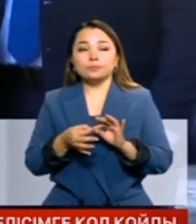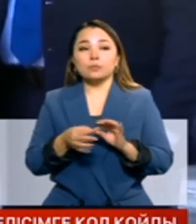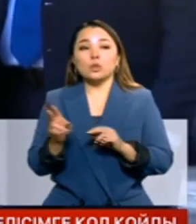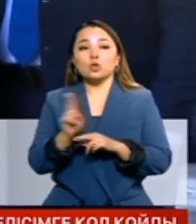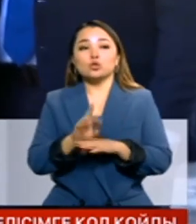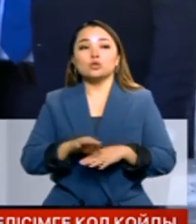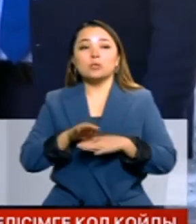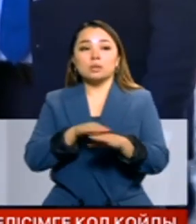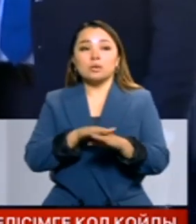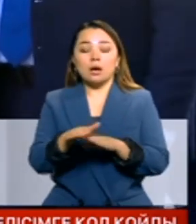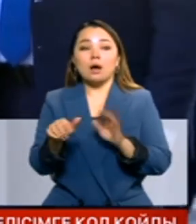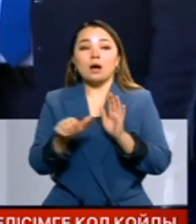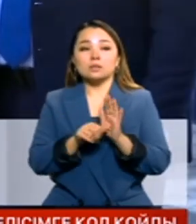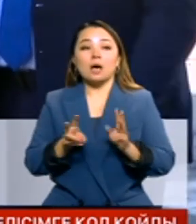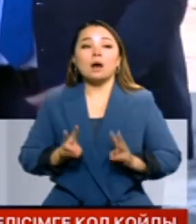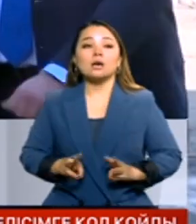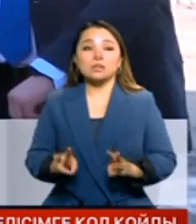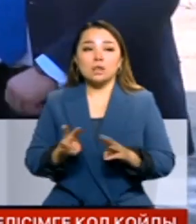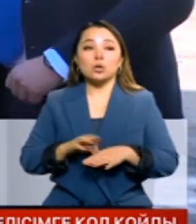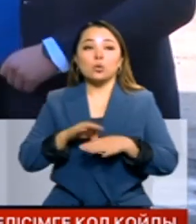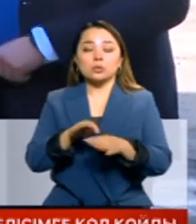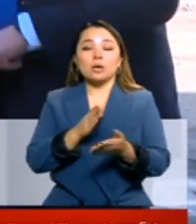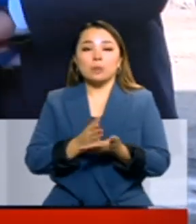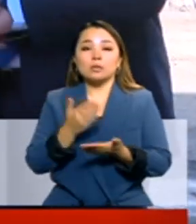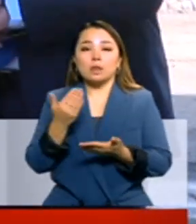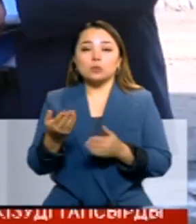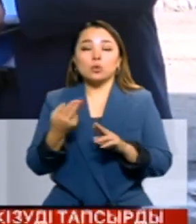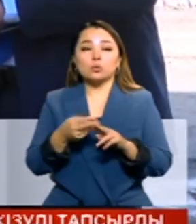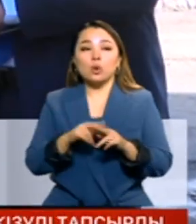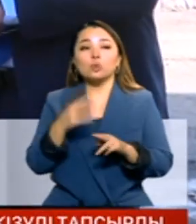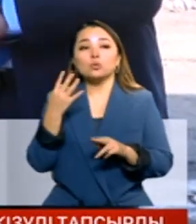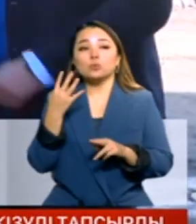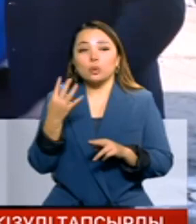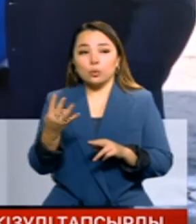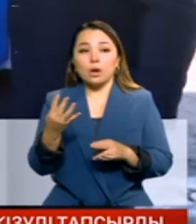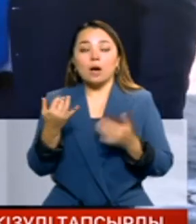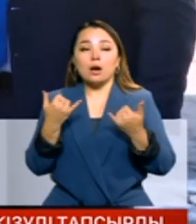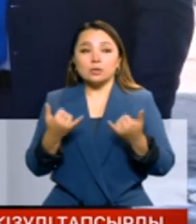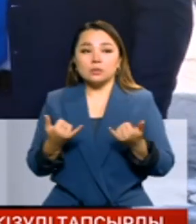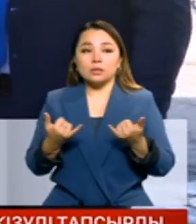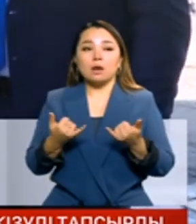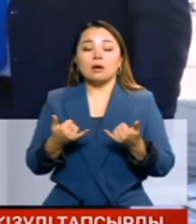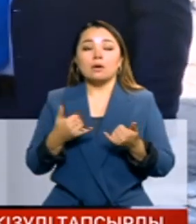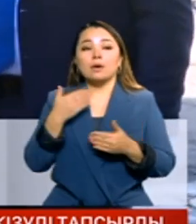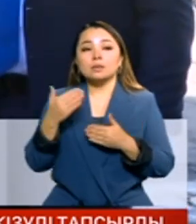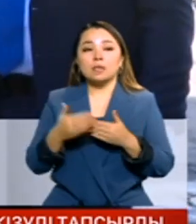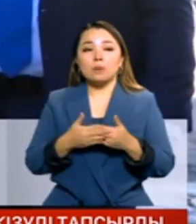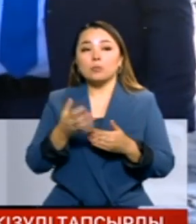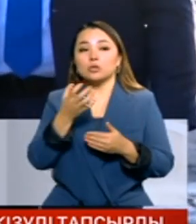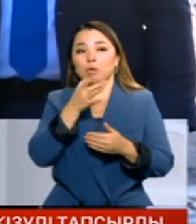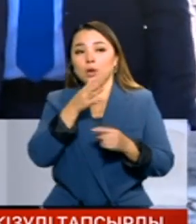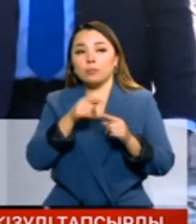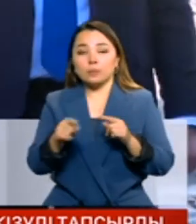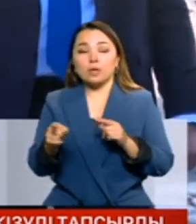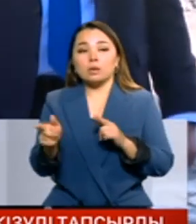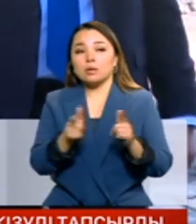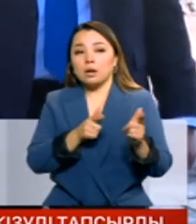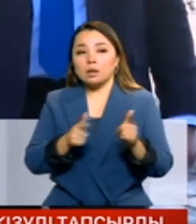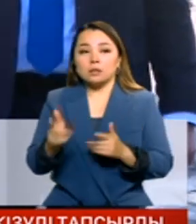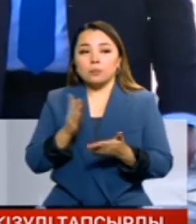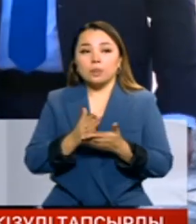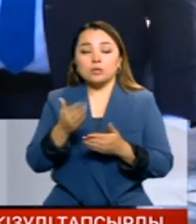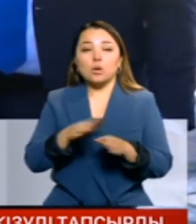жөндеуден 6 қазандық өтіп отыр. Соның төртеуі қазір алдымыздағы жылту маусымға дайын